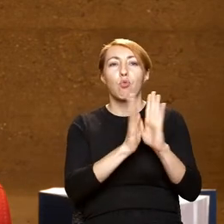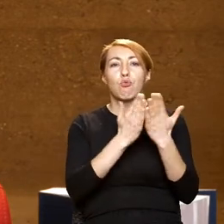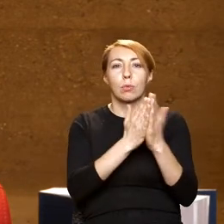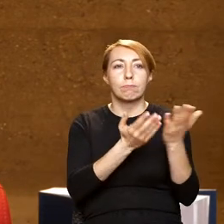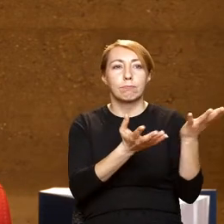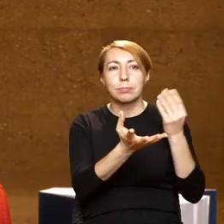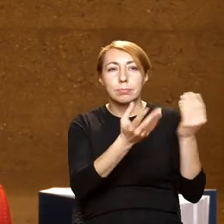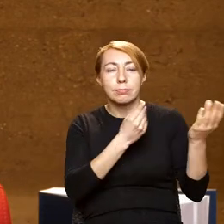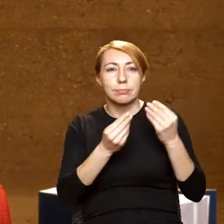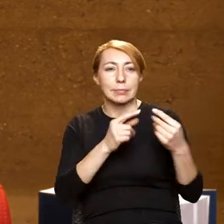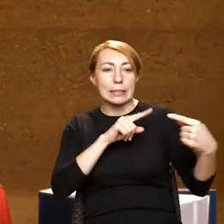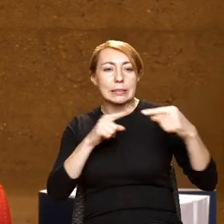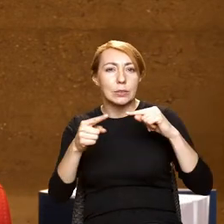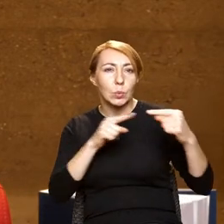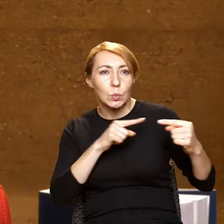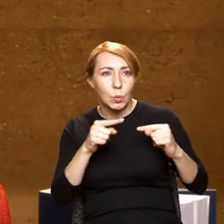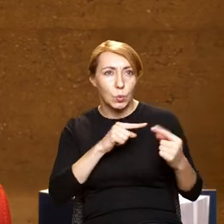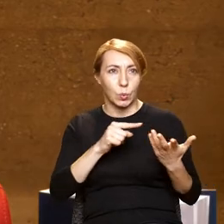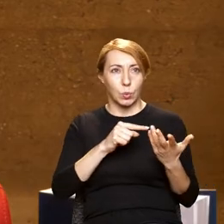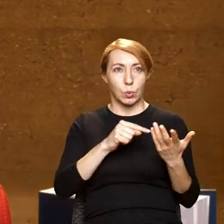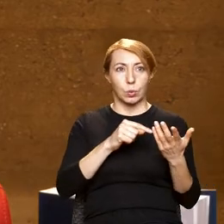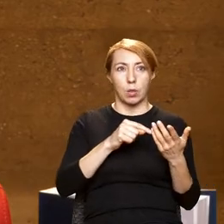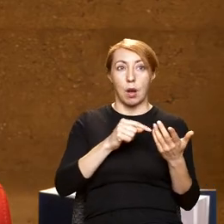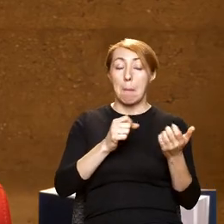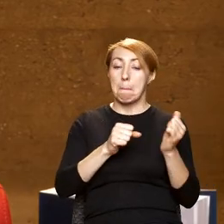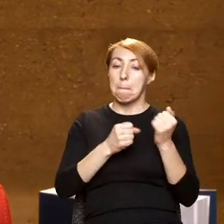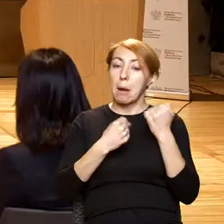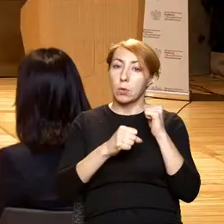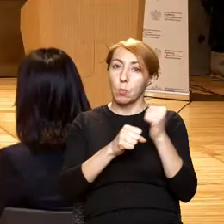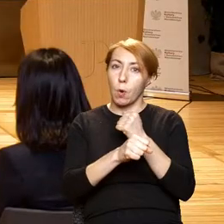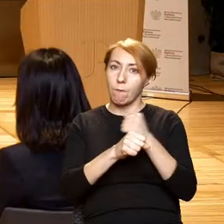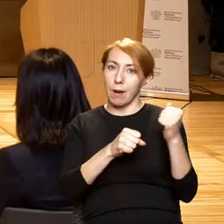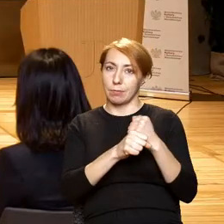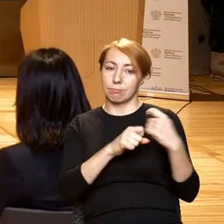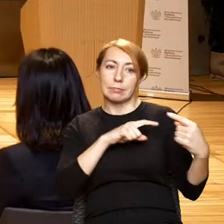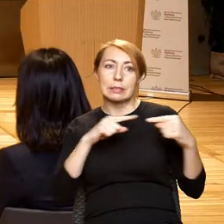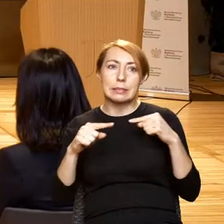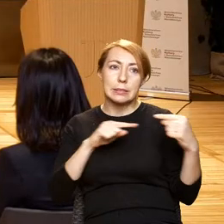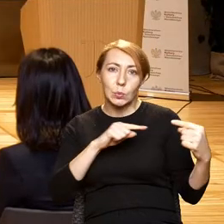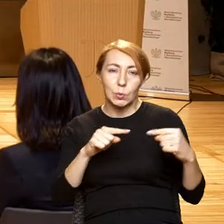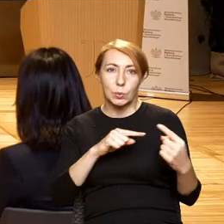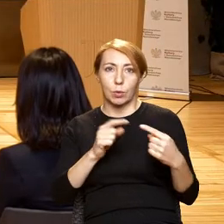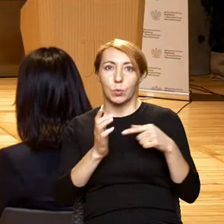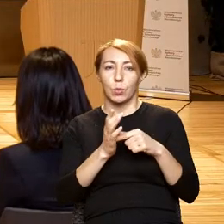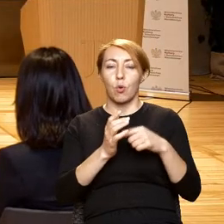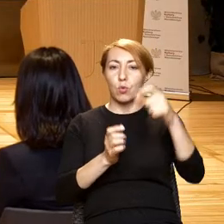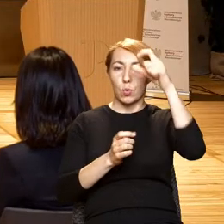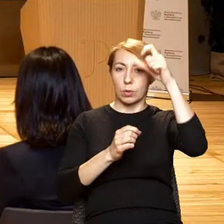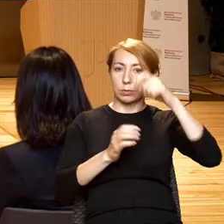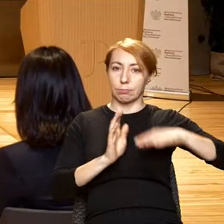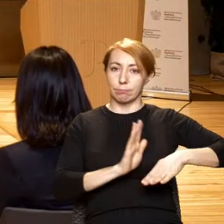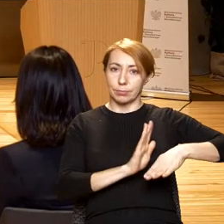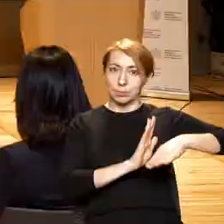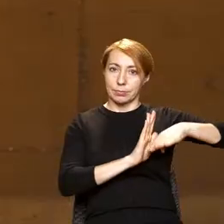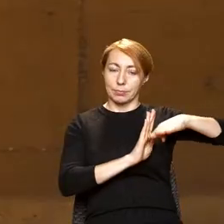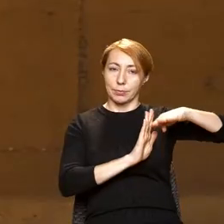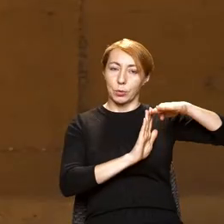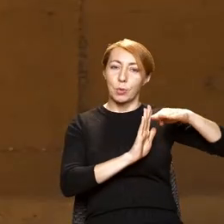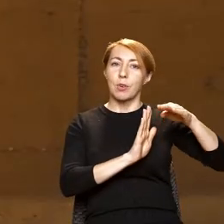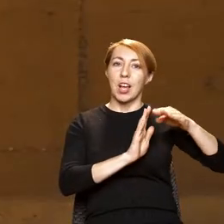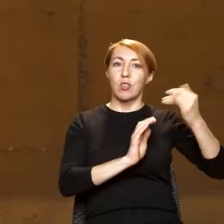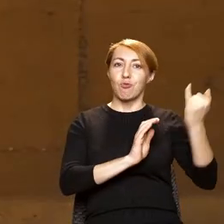książki, dyskutują. I bardzo poważnie kształtuje nam się człowiek, prawda? Kształtuje tak. się człowiek od dziecka do